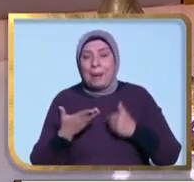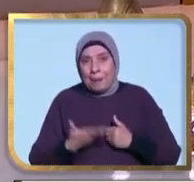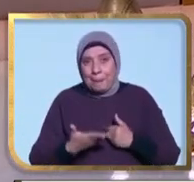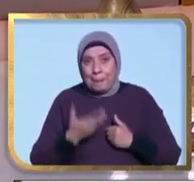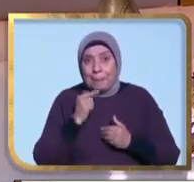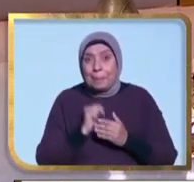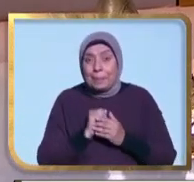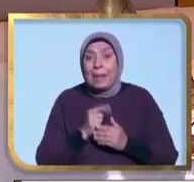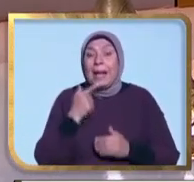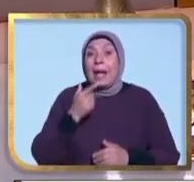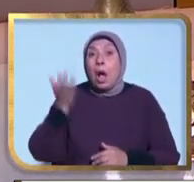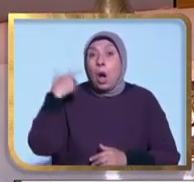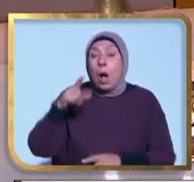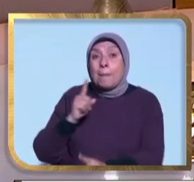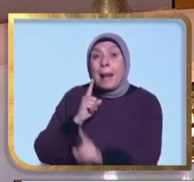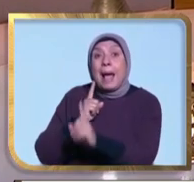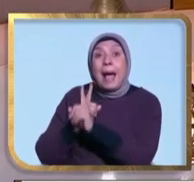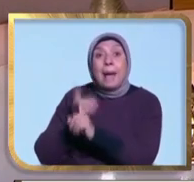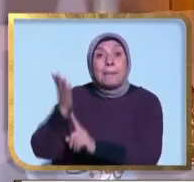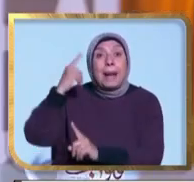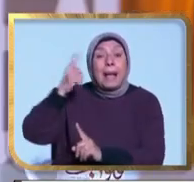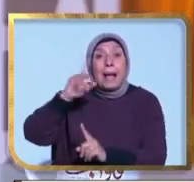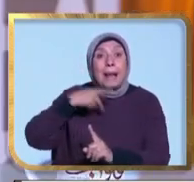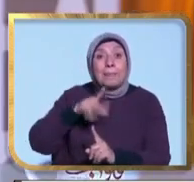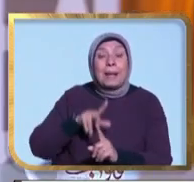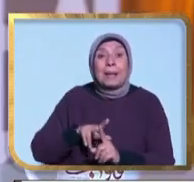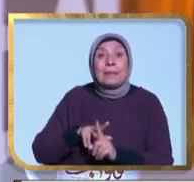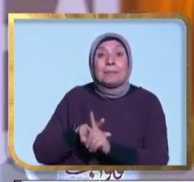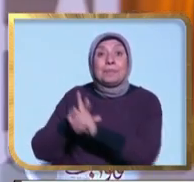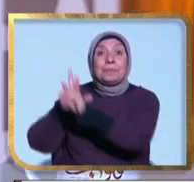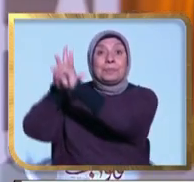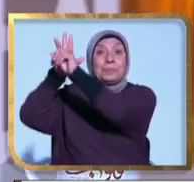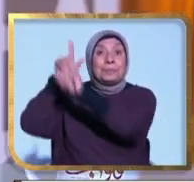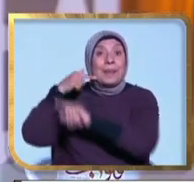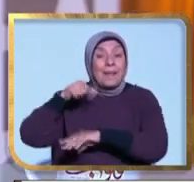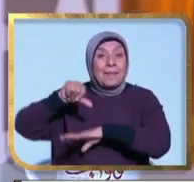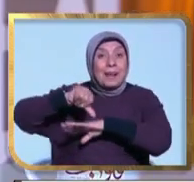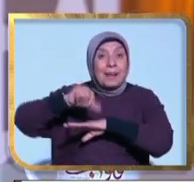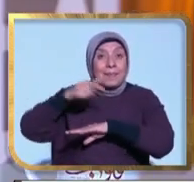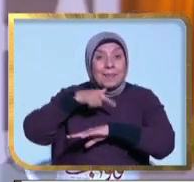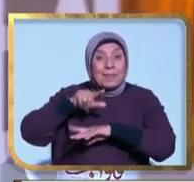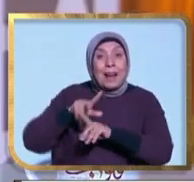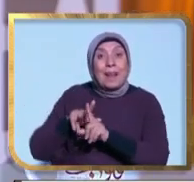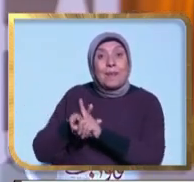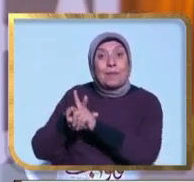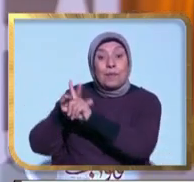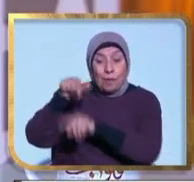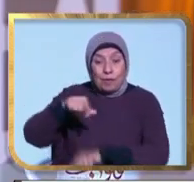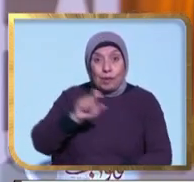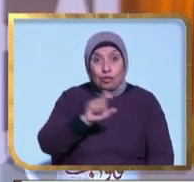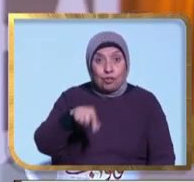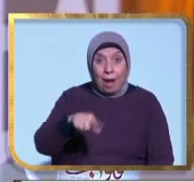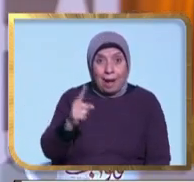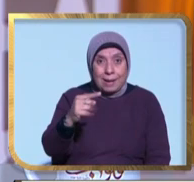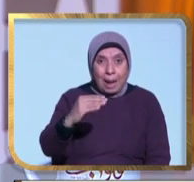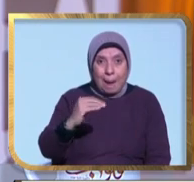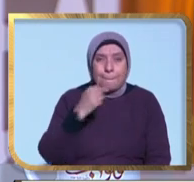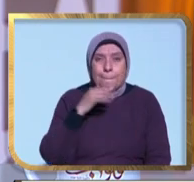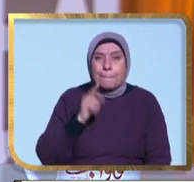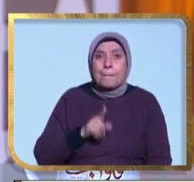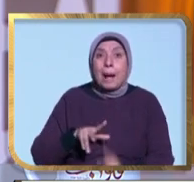والسلام في رحله المعراج في السماوات وسيدنا ابراهيم اقرا امه النبي كلها السلام